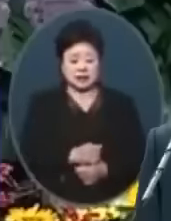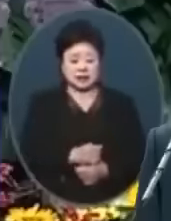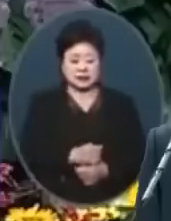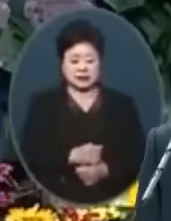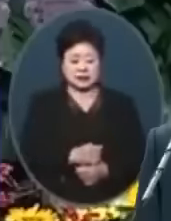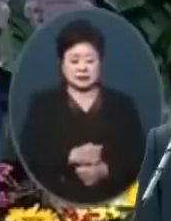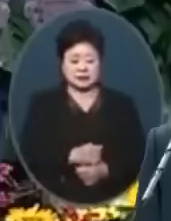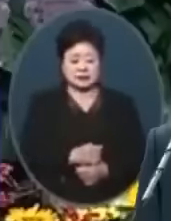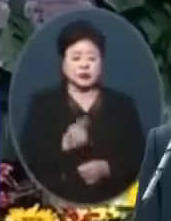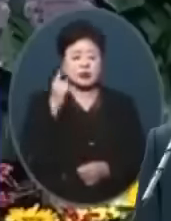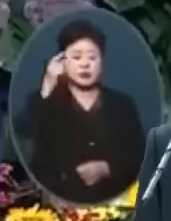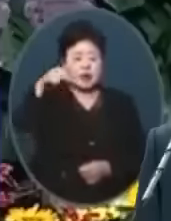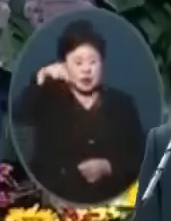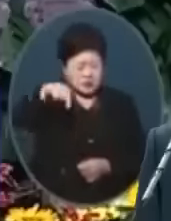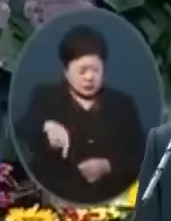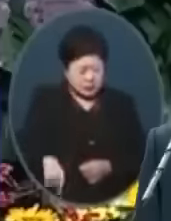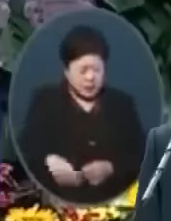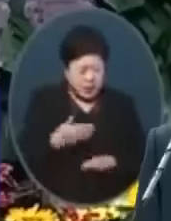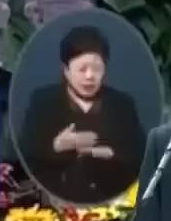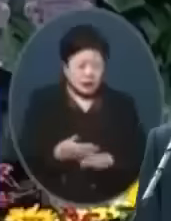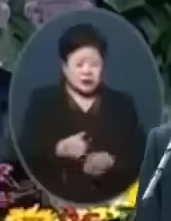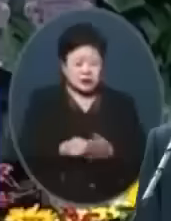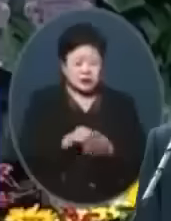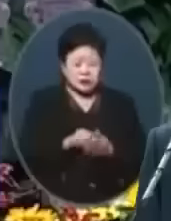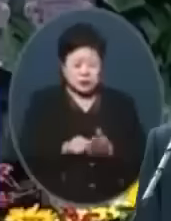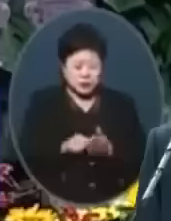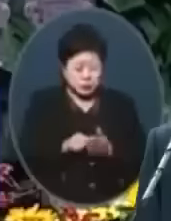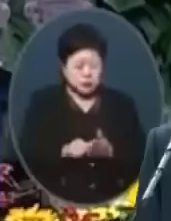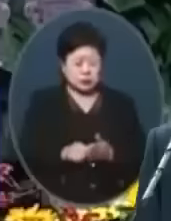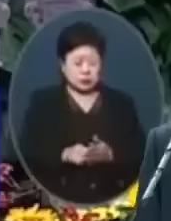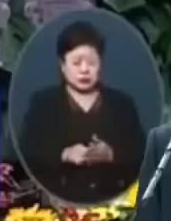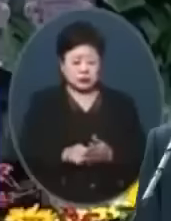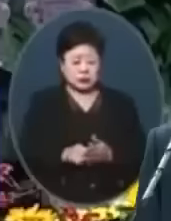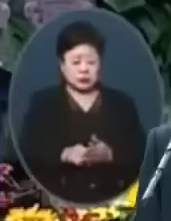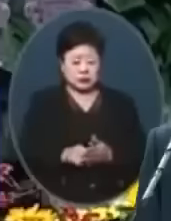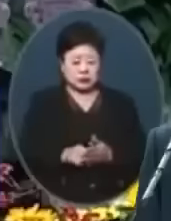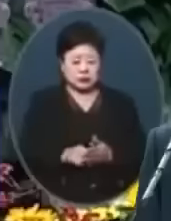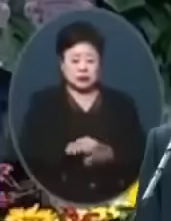능력이나 높음이나 깊음이나 다른 어떤 피조물도